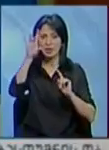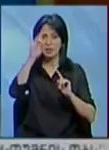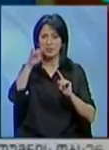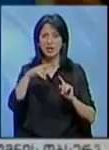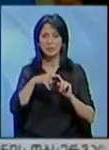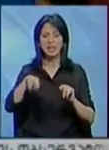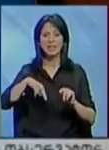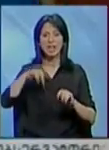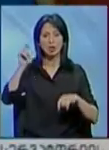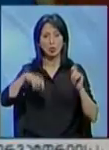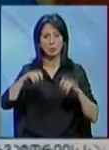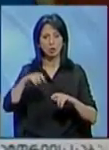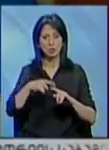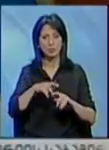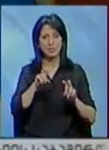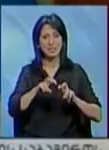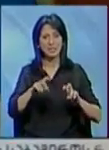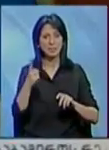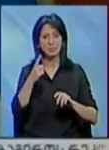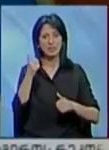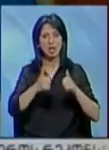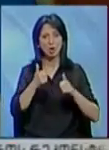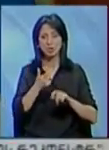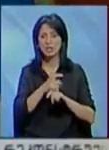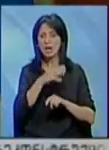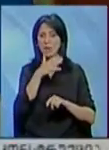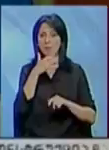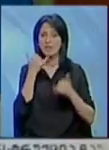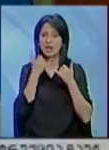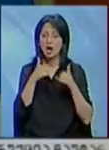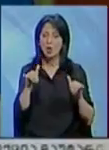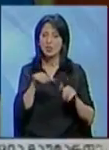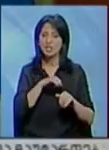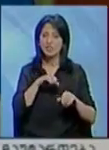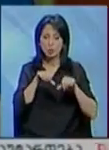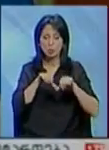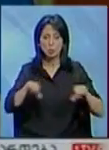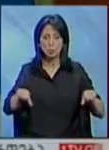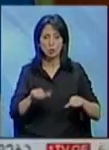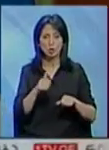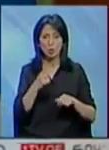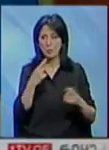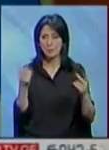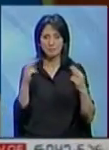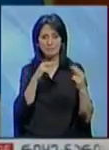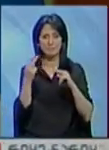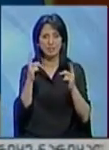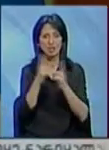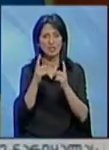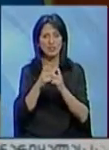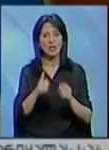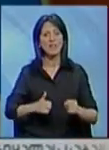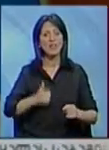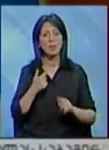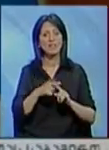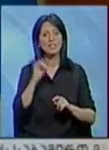ის დირექტორები ჩამოვიდნენ და შედან პირველივე ტურიდან ძალიან ბევრს გაუკვირდა, თვითონ ჟიურისაც რომერთმეთი ნახეს იქ. ჩვენ ამეთ